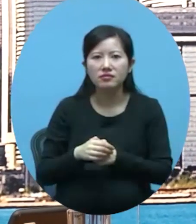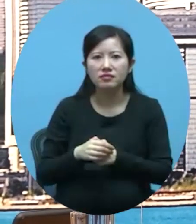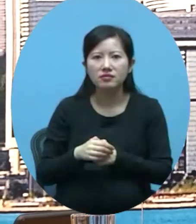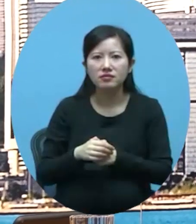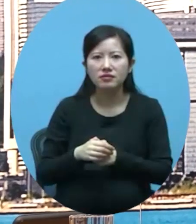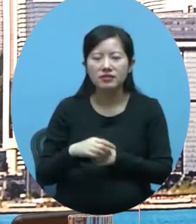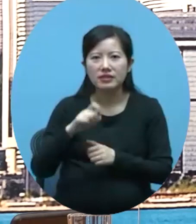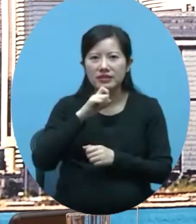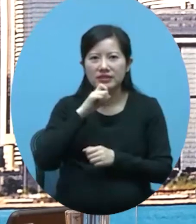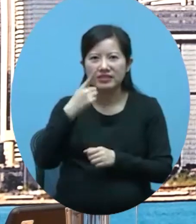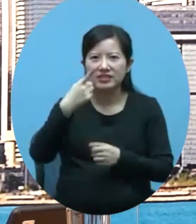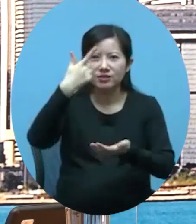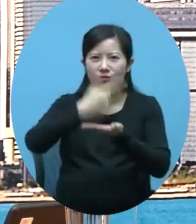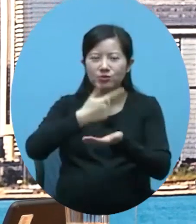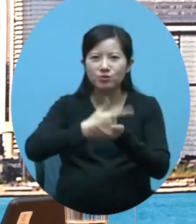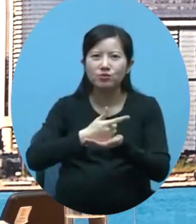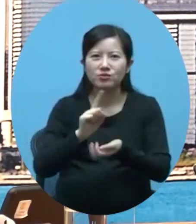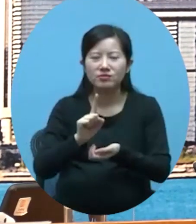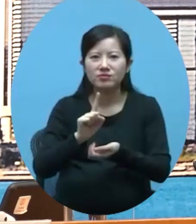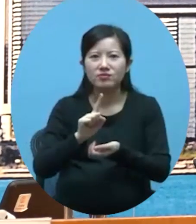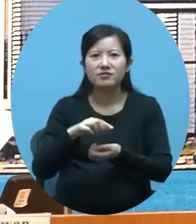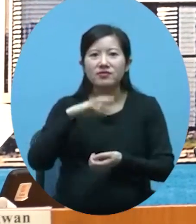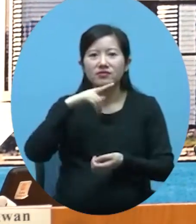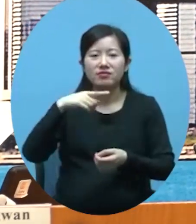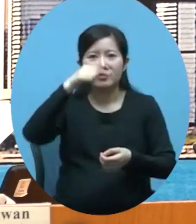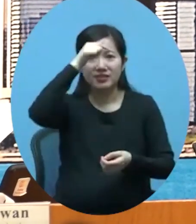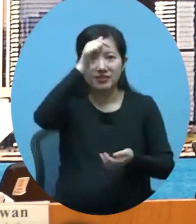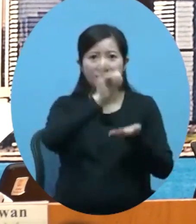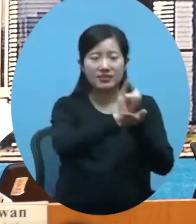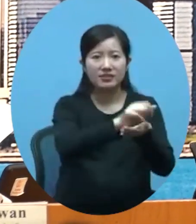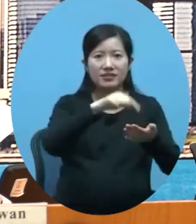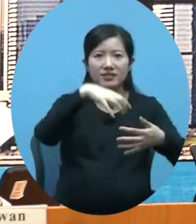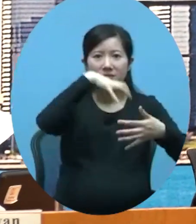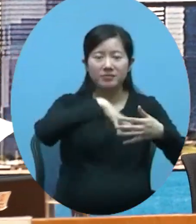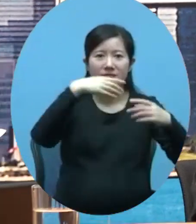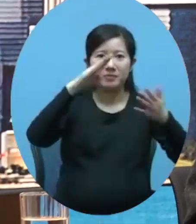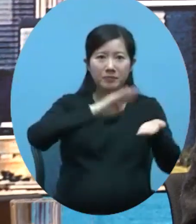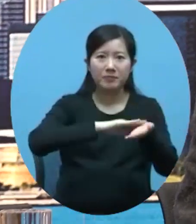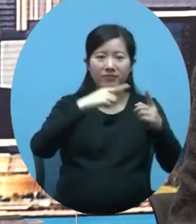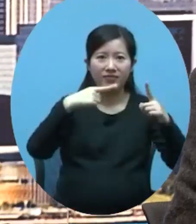原則就是說我們將在院內病人做那個加強實驗